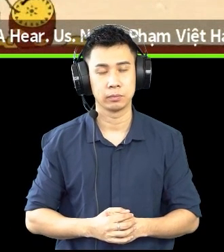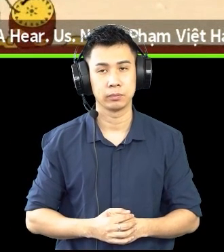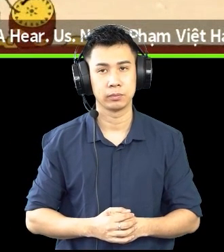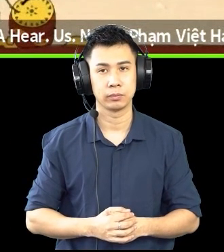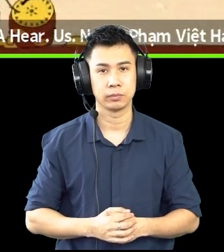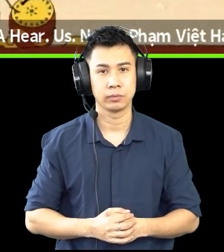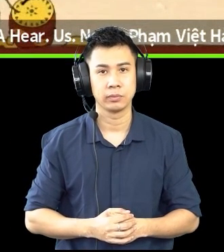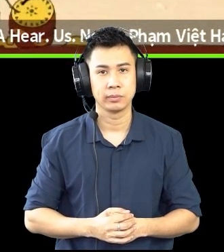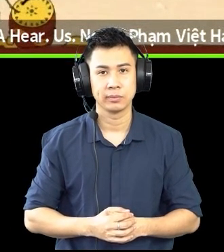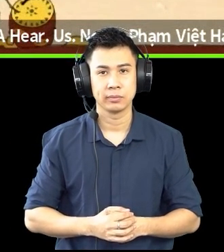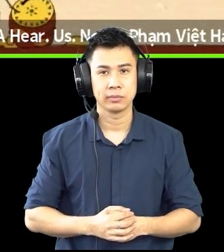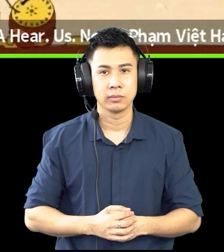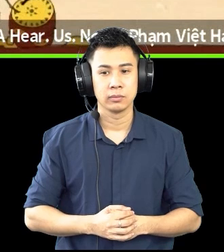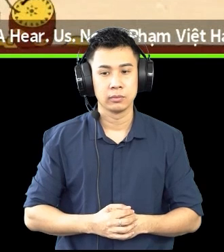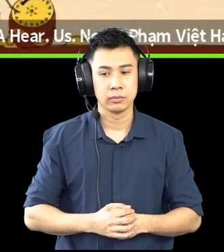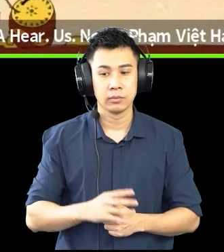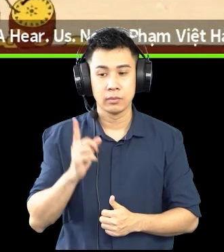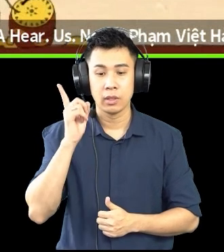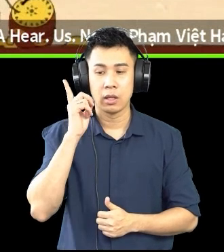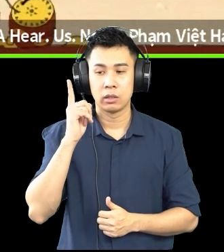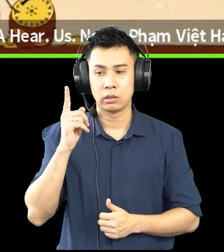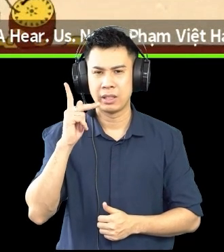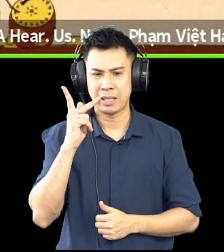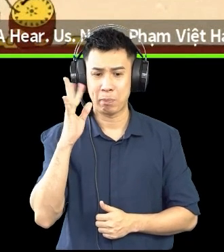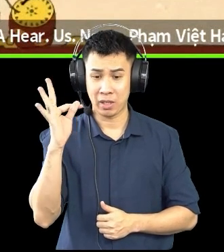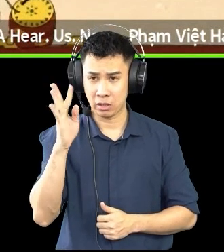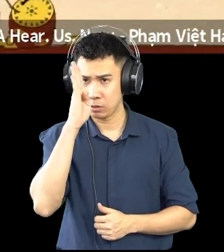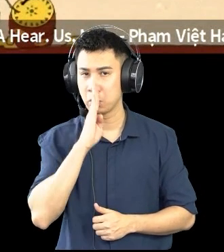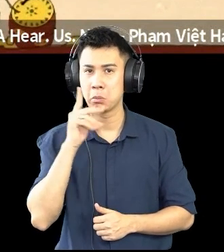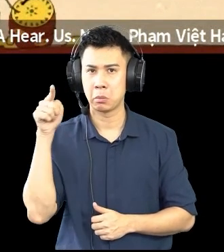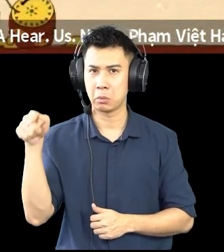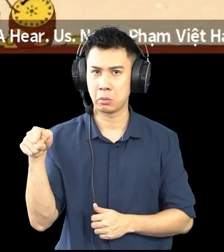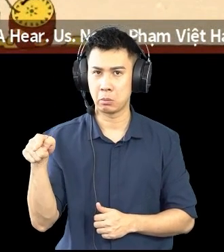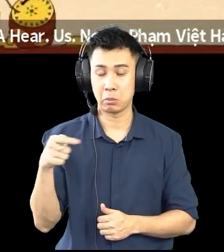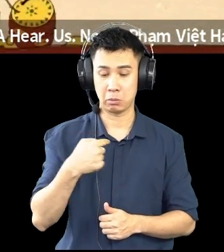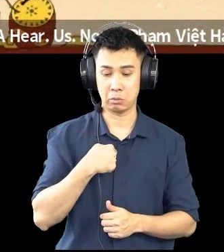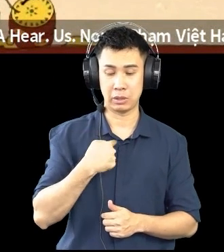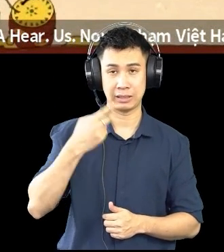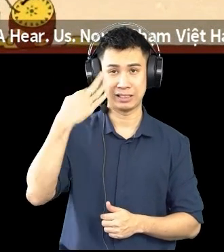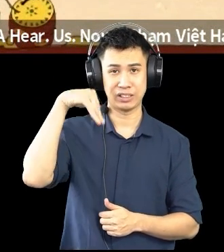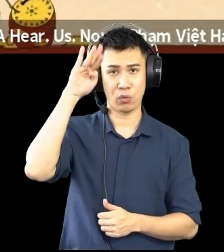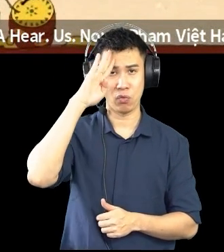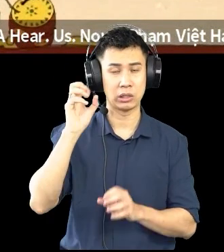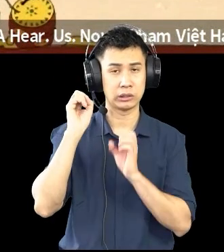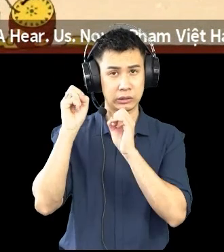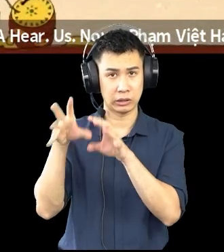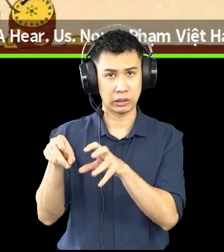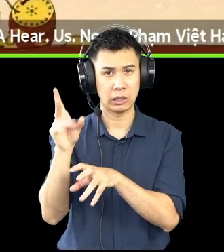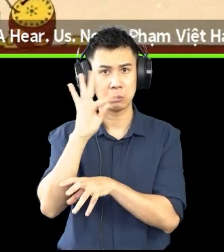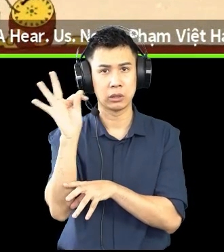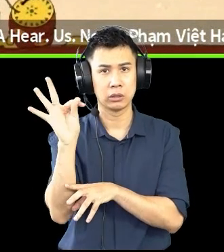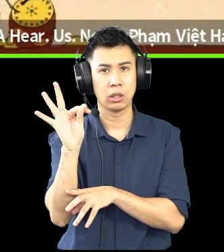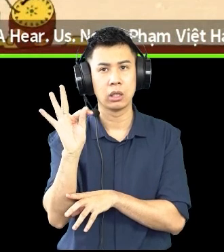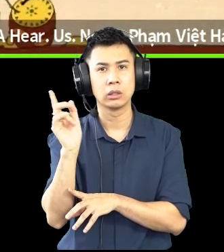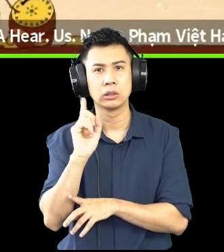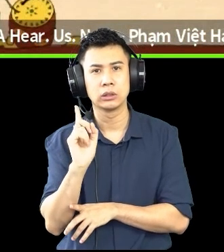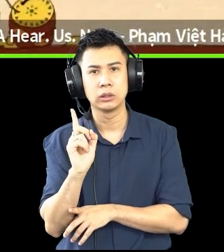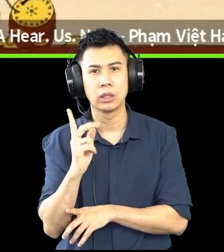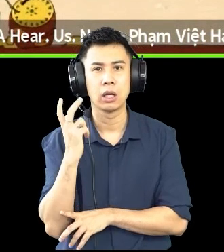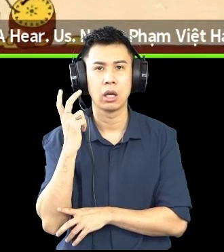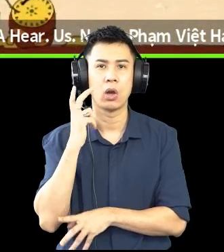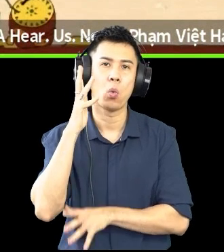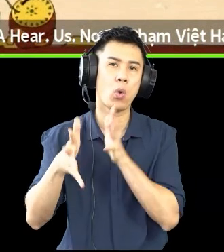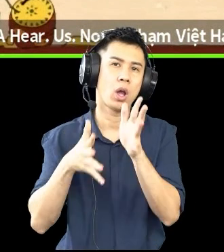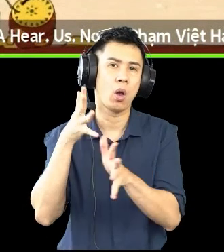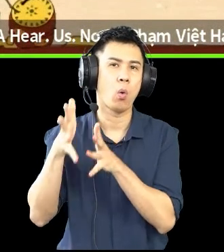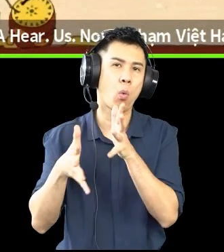Đối với cả khi làm việc với các bạn thì các cái bạn dạy của em ấy, cái bạn dạy bình thường thì đều làm việc với cả các bạn ấy qua ngôn ngữ